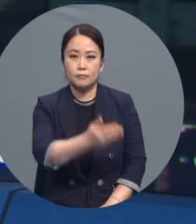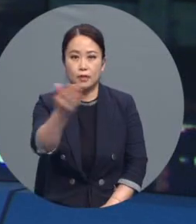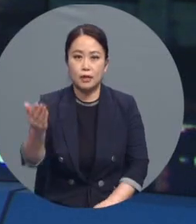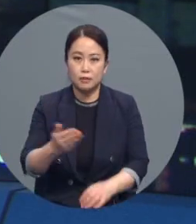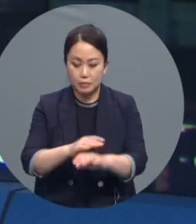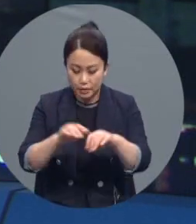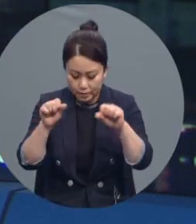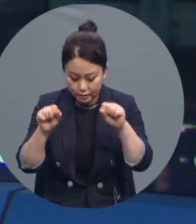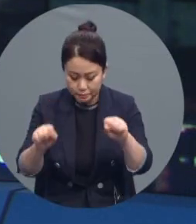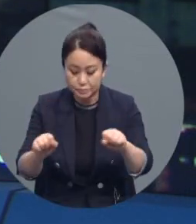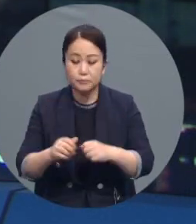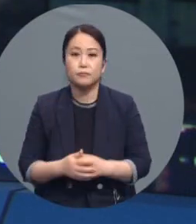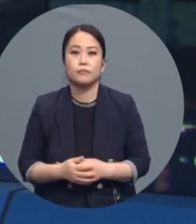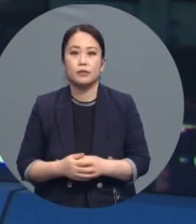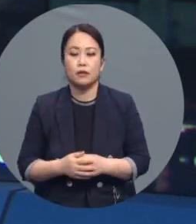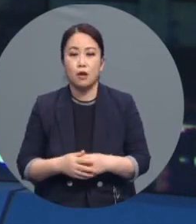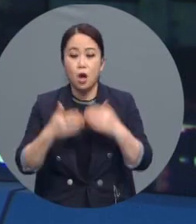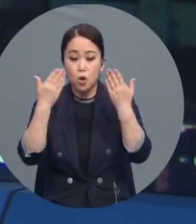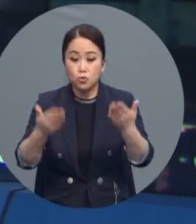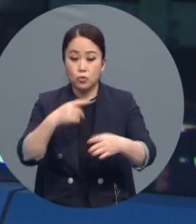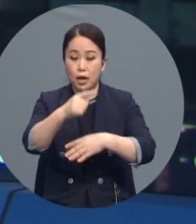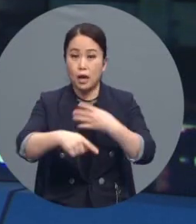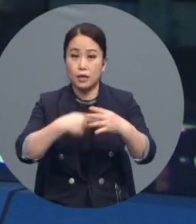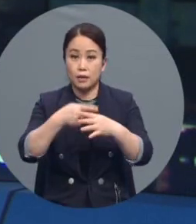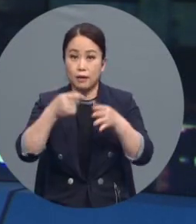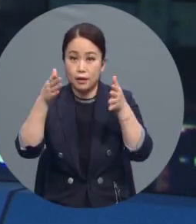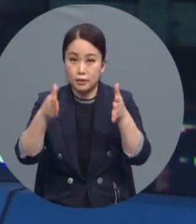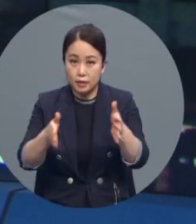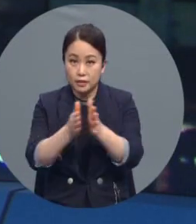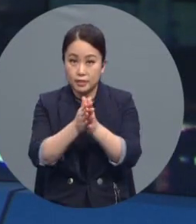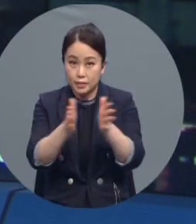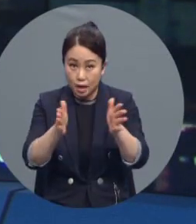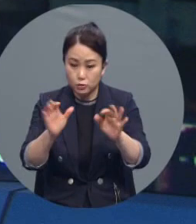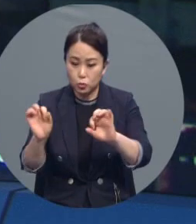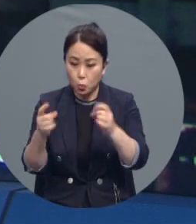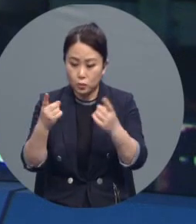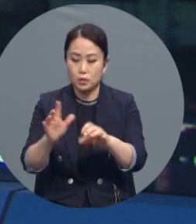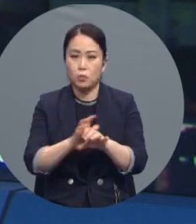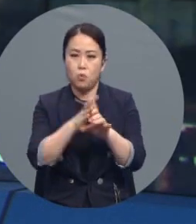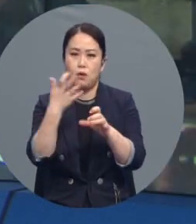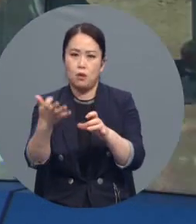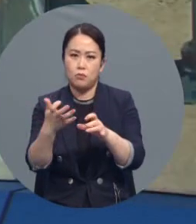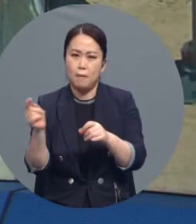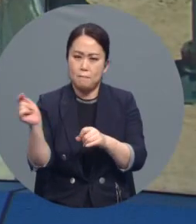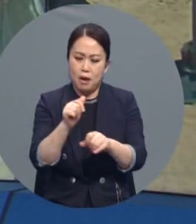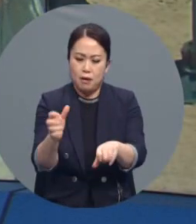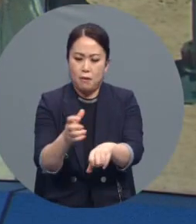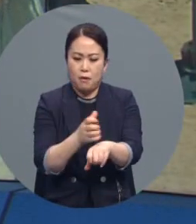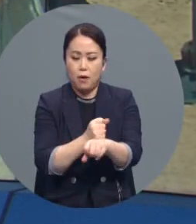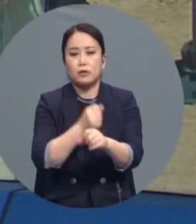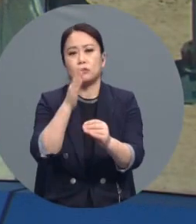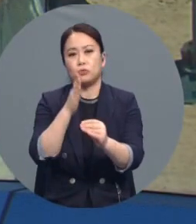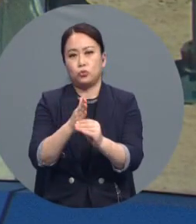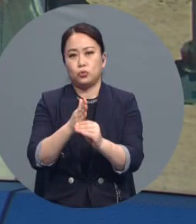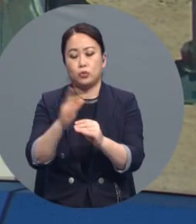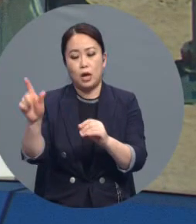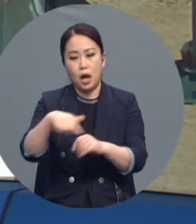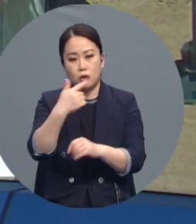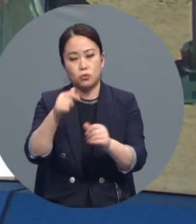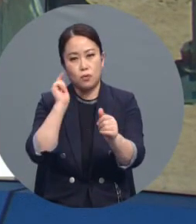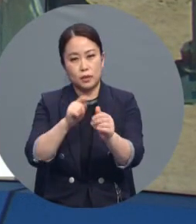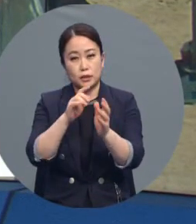여러분 안녕하십니까. 휴가철에 들어서자 코로나19가 빠르게 재확산 조짐을 보이고 있습니다. 하루 확진자